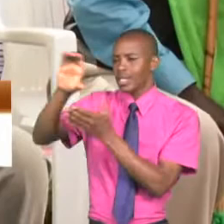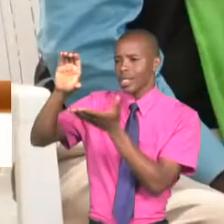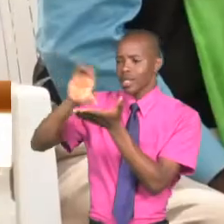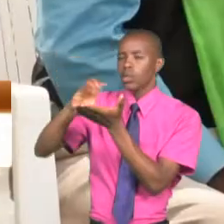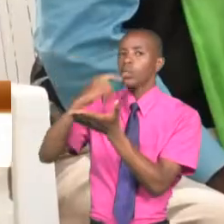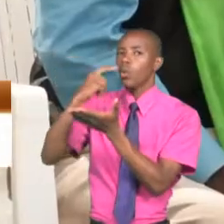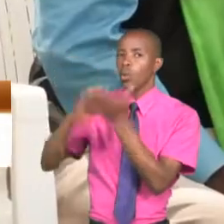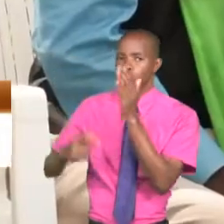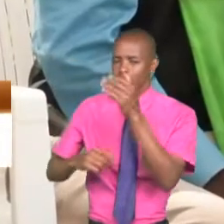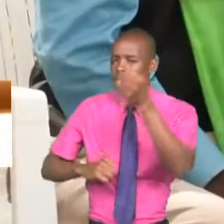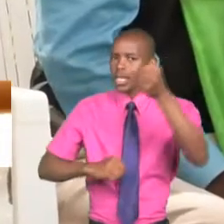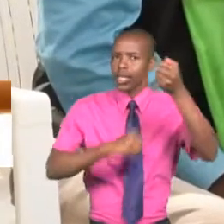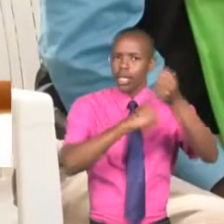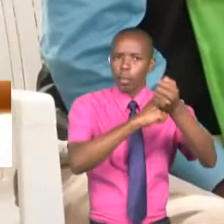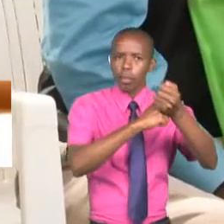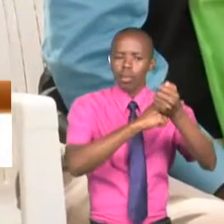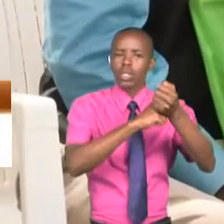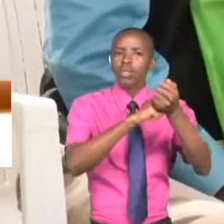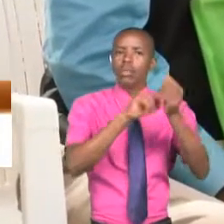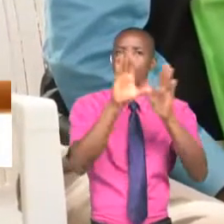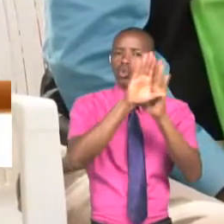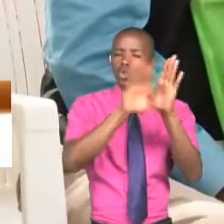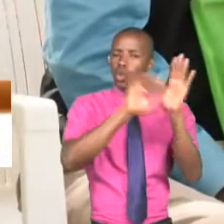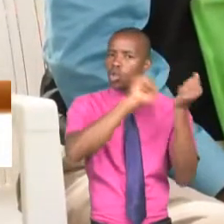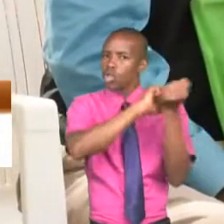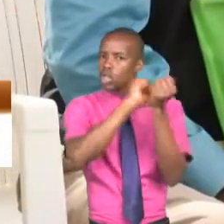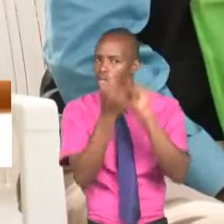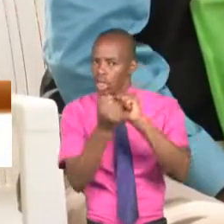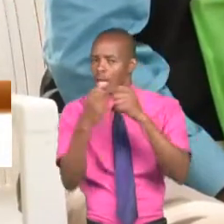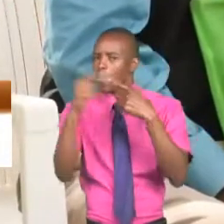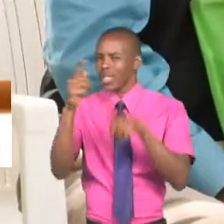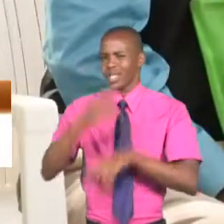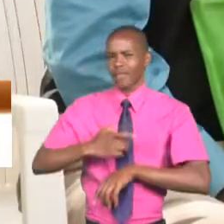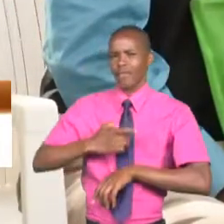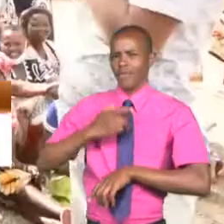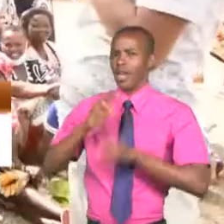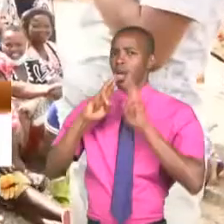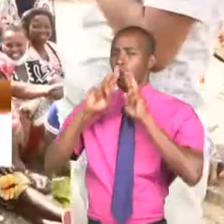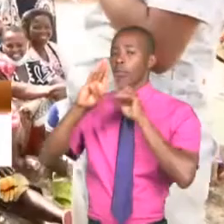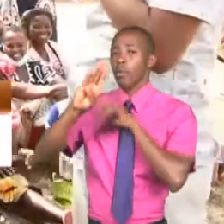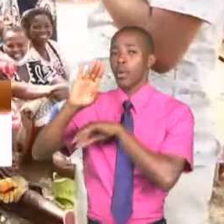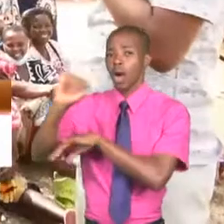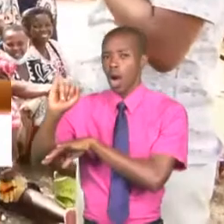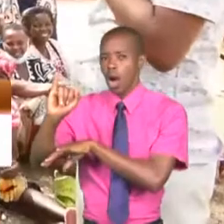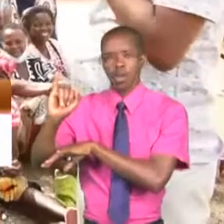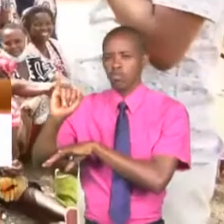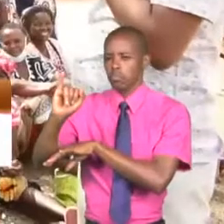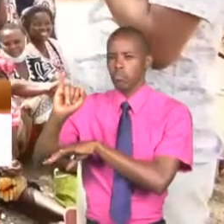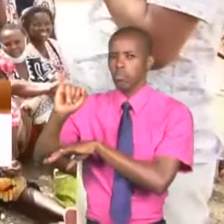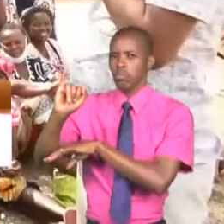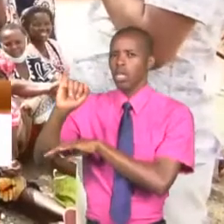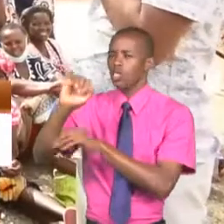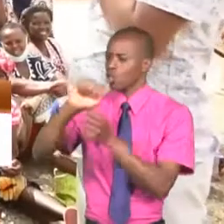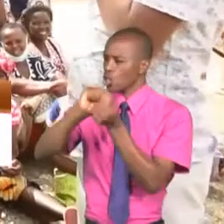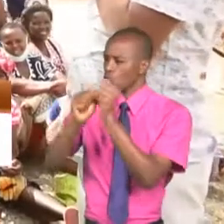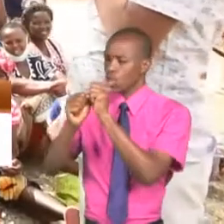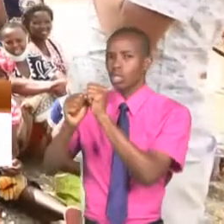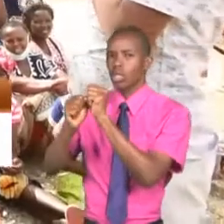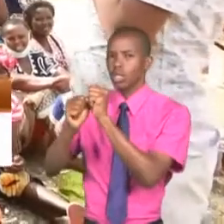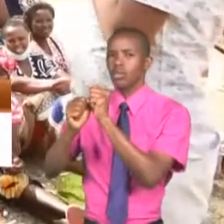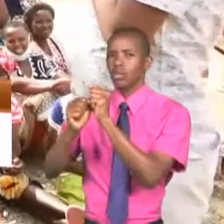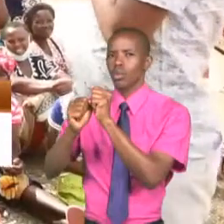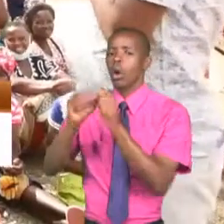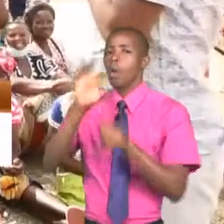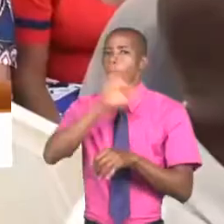alisema ingawaji anaunga mkono marekebisho ya katiba, bado anahisi kwamba ripoti ya BBI inastahili kufanyiwa marekebisho ili